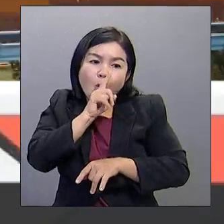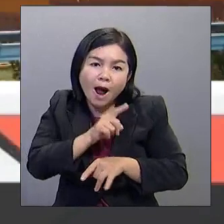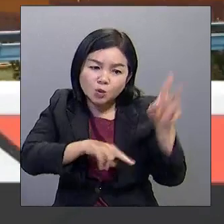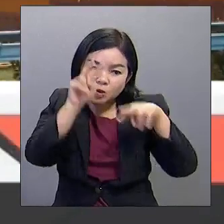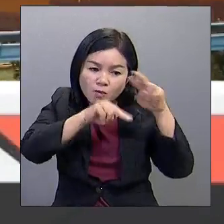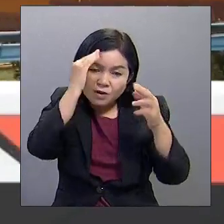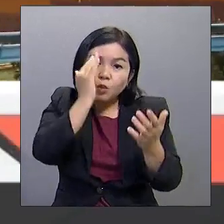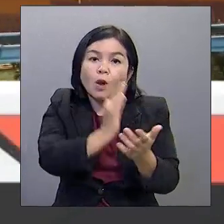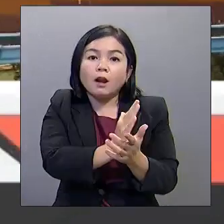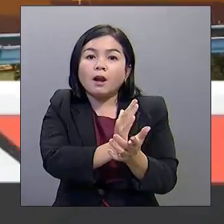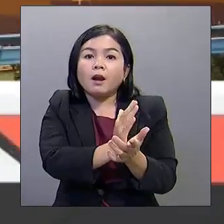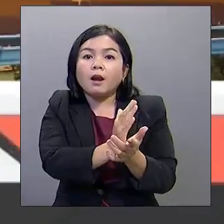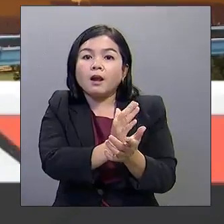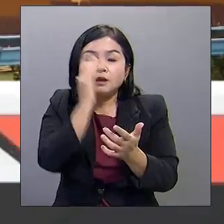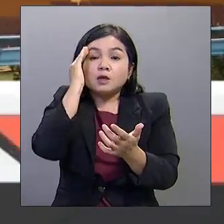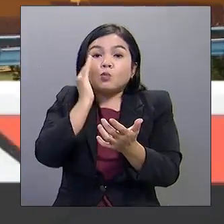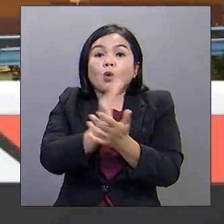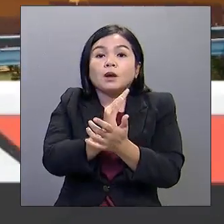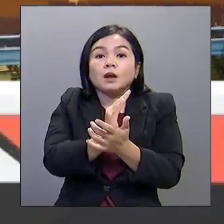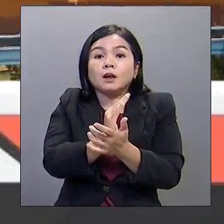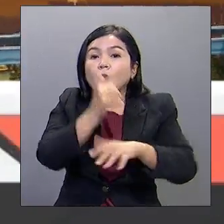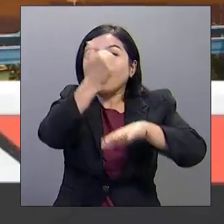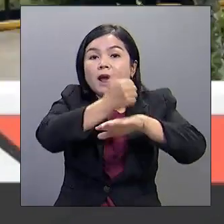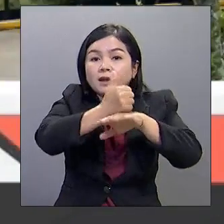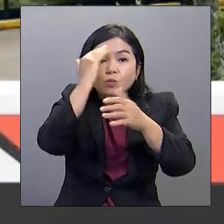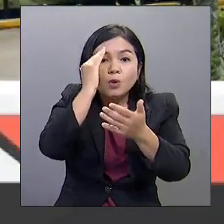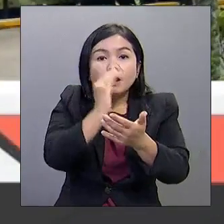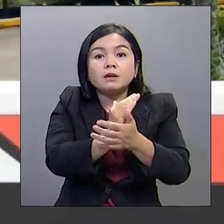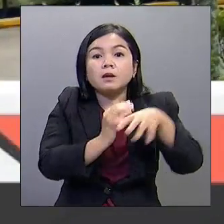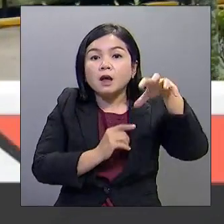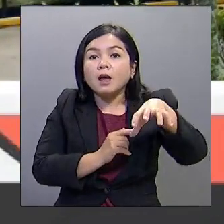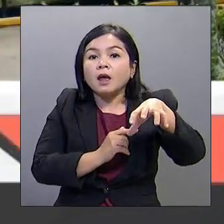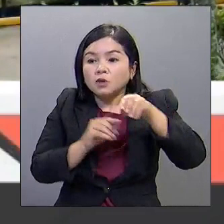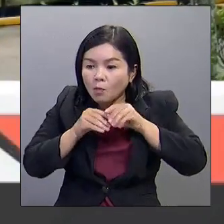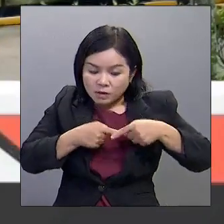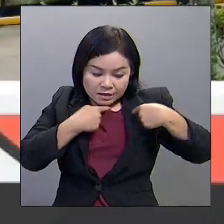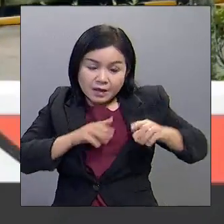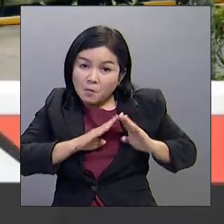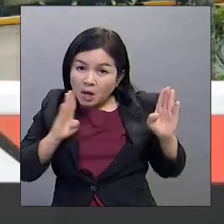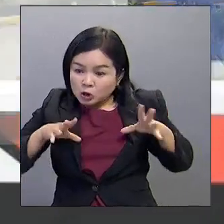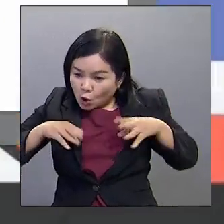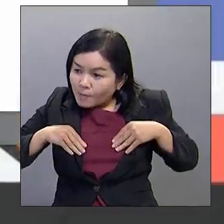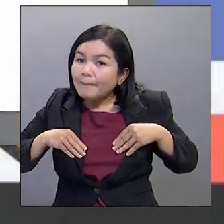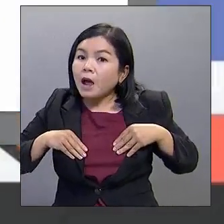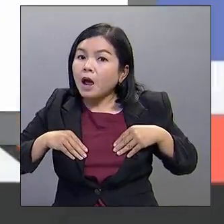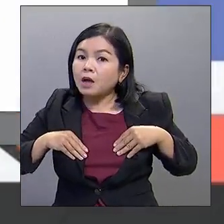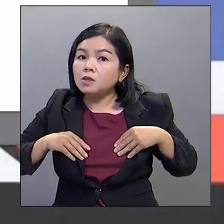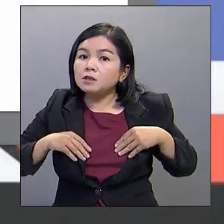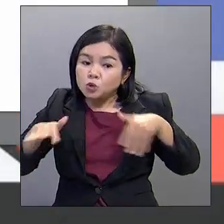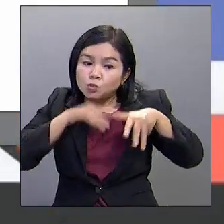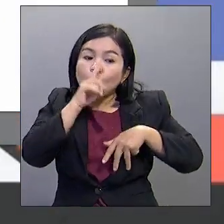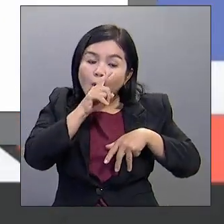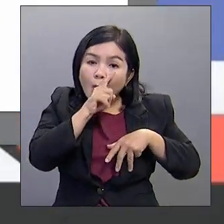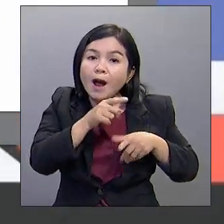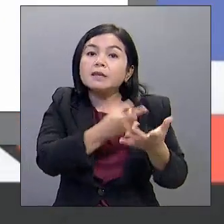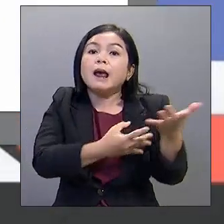อบทางตำรวจเองผู้บังคับบัญชาตำรวจเองจะต้องเปิดใจกว้างยอมรับฟังความคิดเห็นครับแล้วอะไร